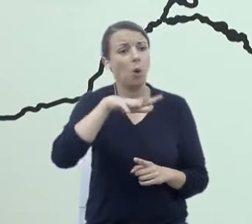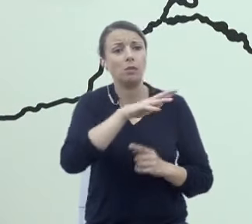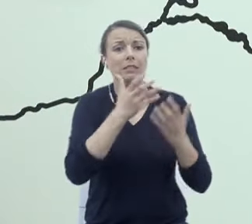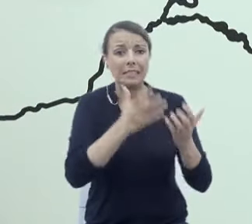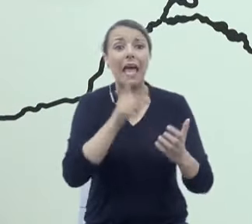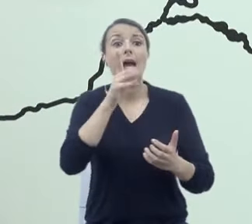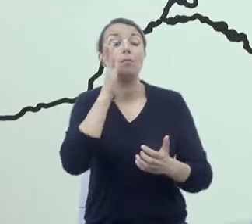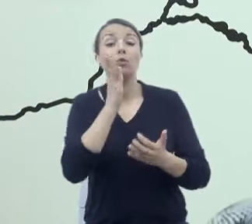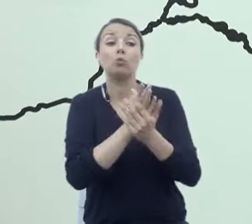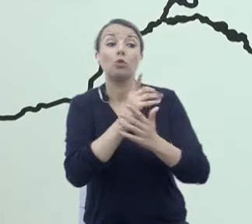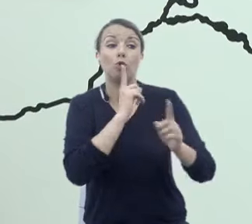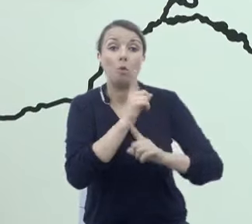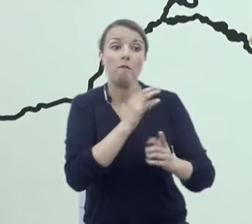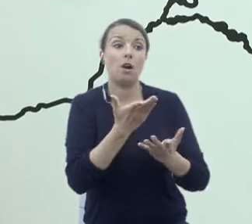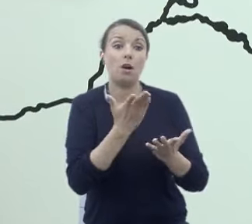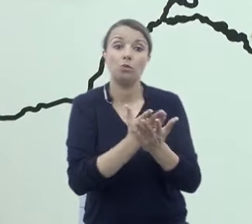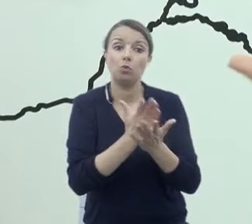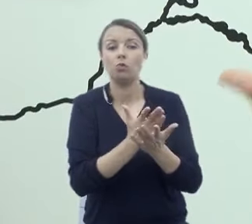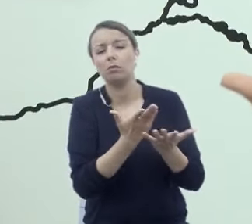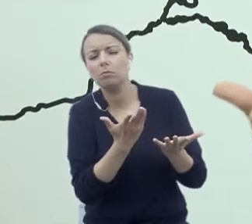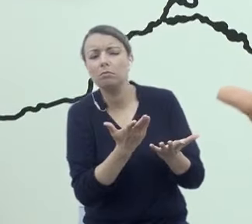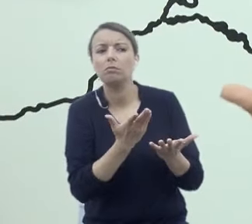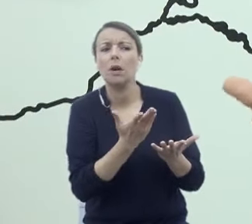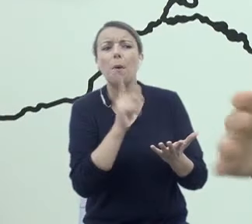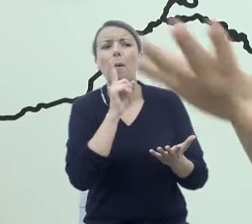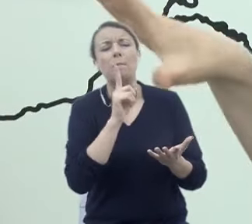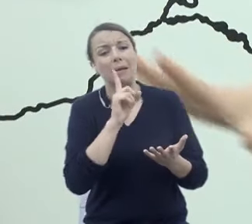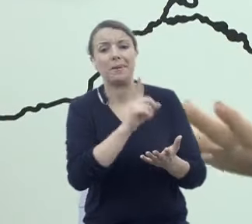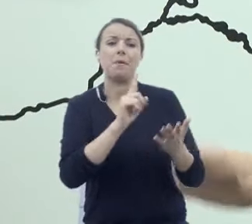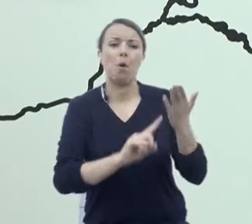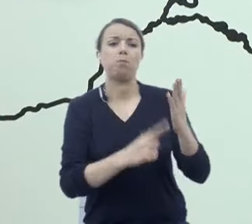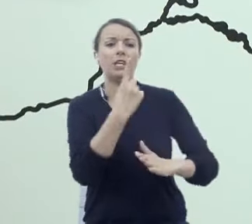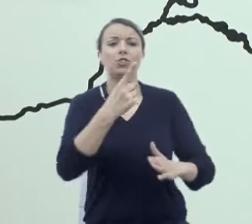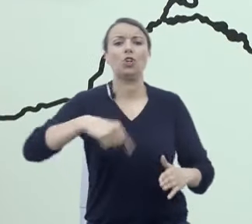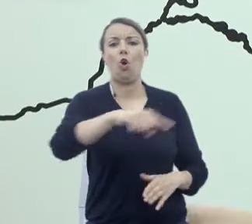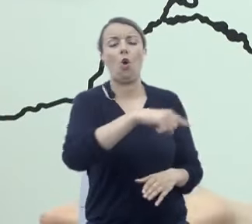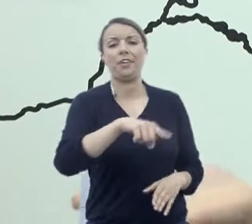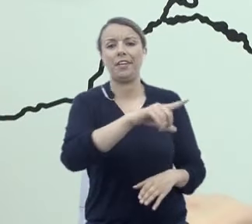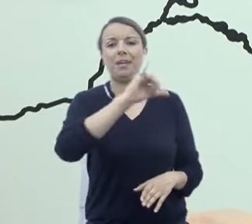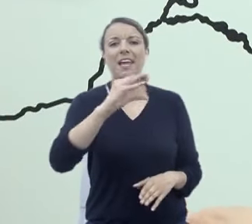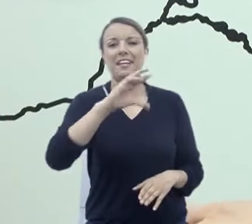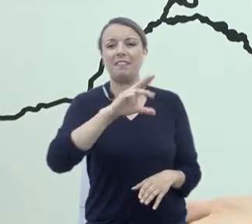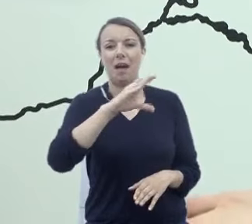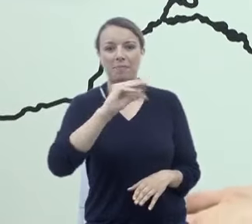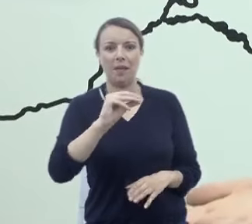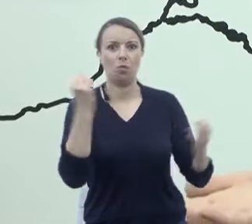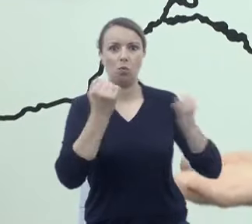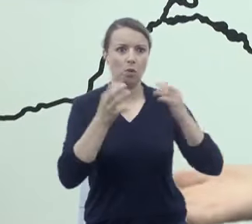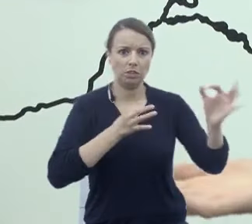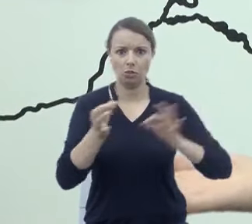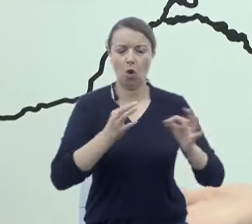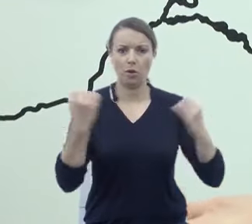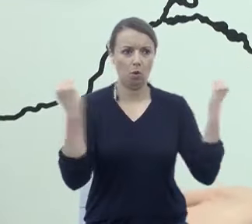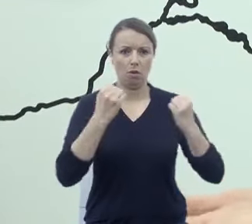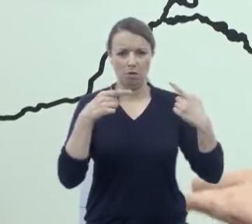zostaje skonfrontowana, tak? Znaczy po pierwsze, oni nigdy nie byli jako jedwabne, nigdy nie było na łamach wielkiej historii. Ono się po